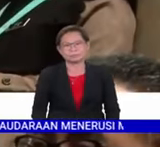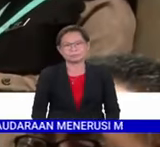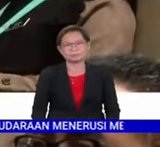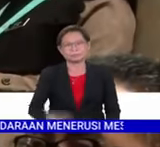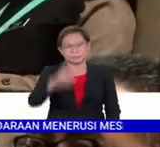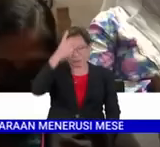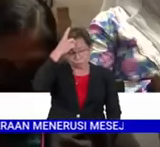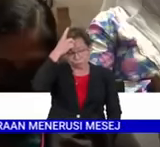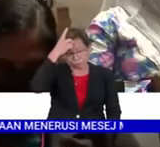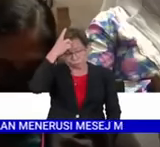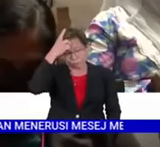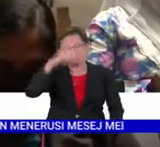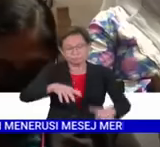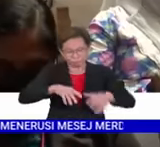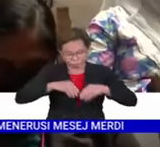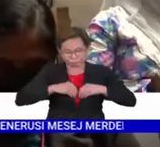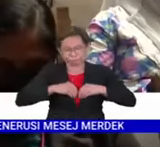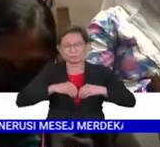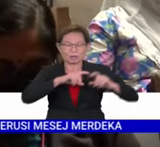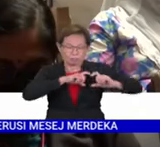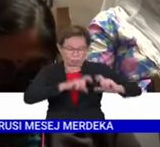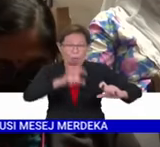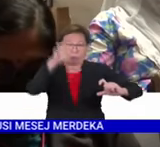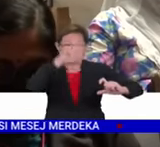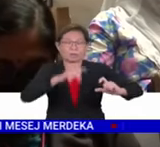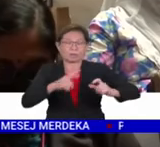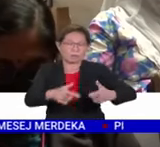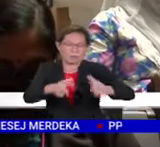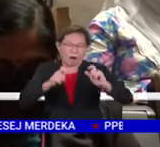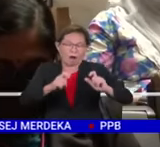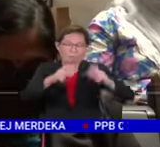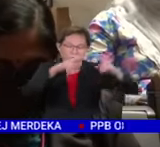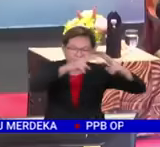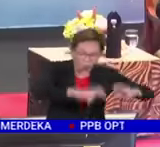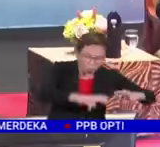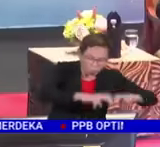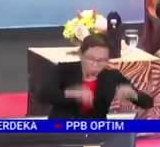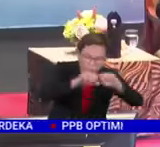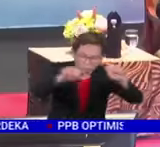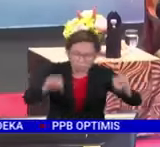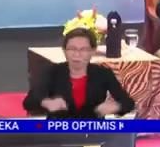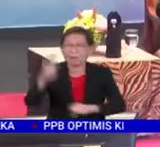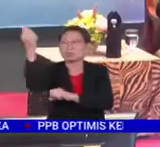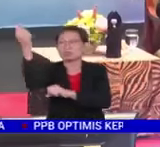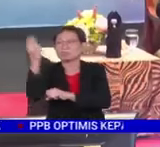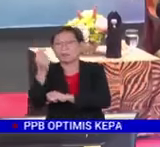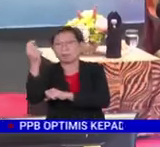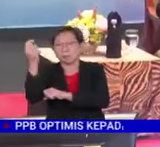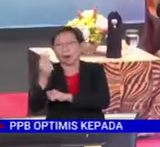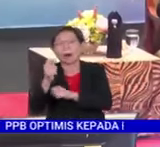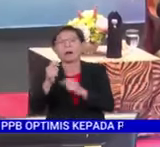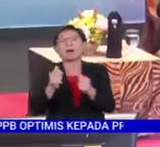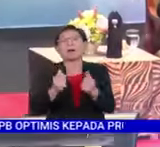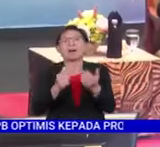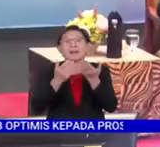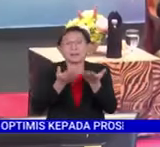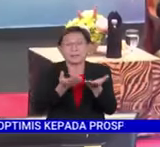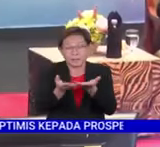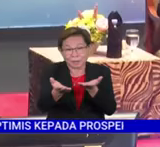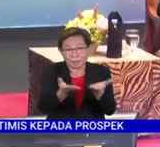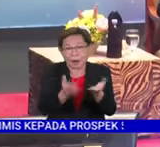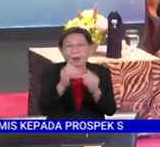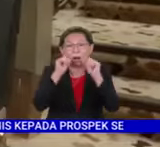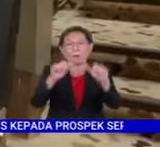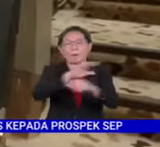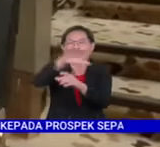Dato' Adnan turut menyambut baik komitmen kerajaan untuk menyegerakan kajian sistem saraan perkhidmatan awam dengan mengambil kira